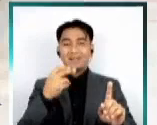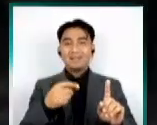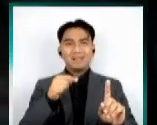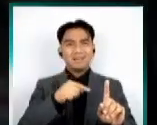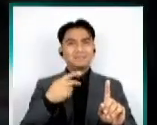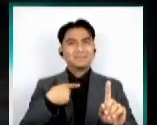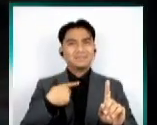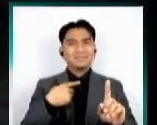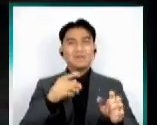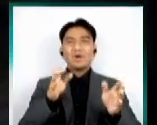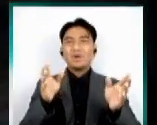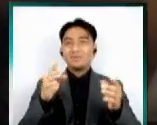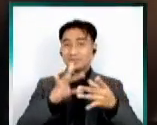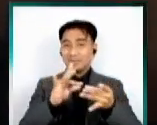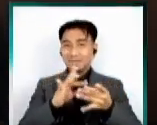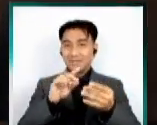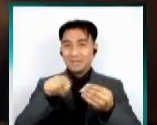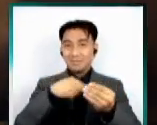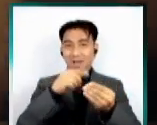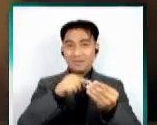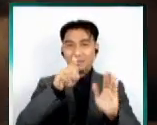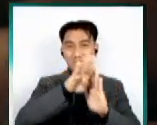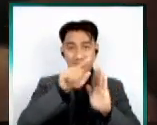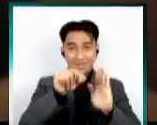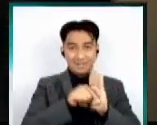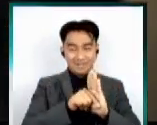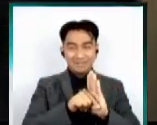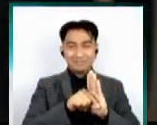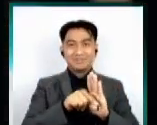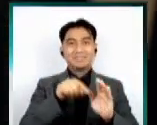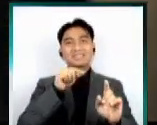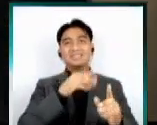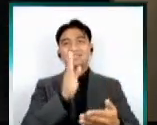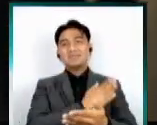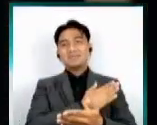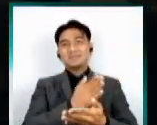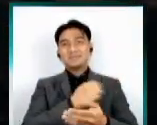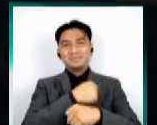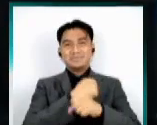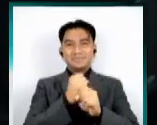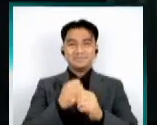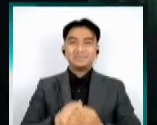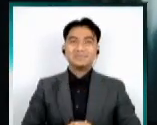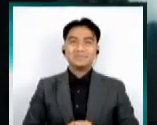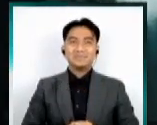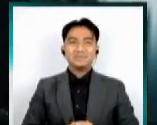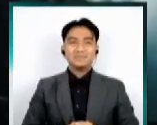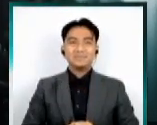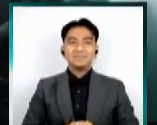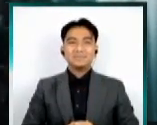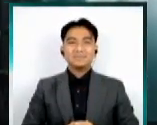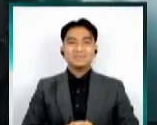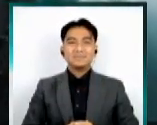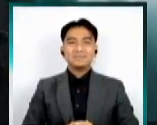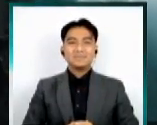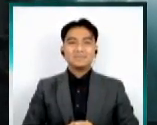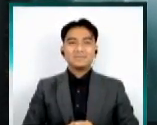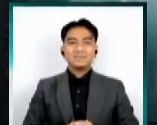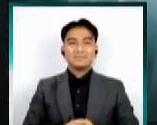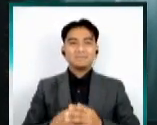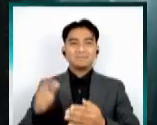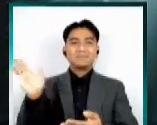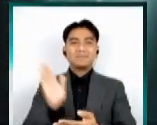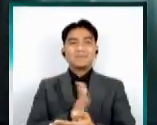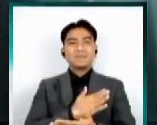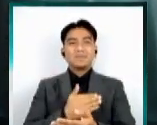songs. I'd find someone who is worth the wait of all the years of my heartbreak,